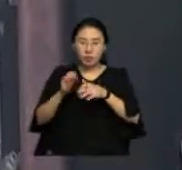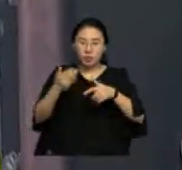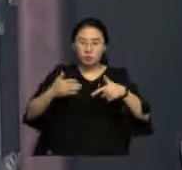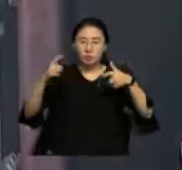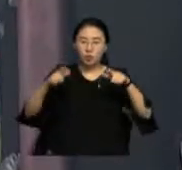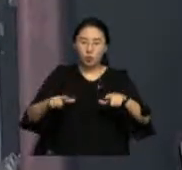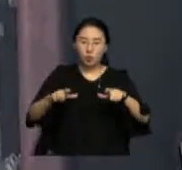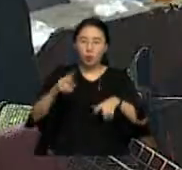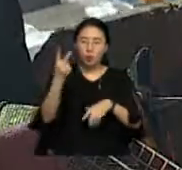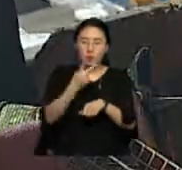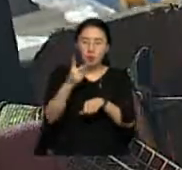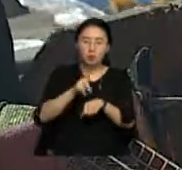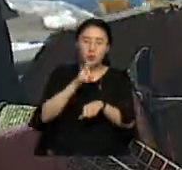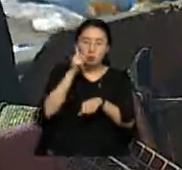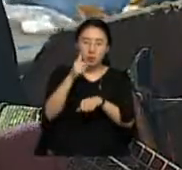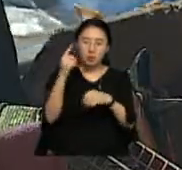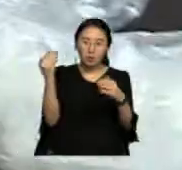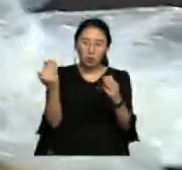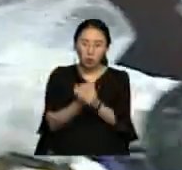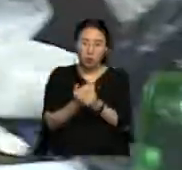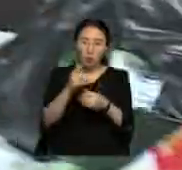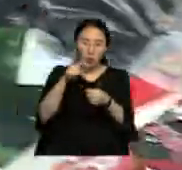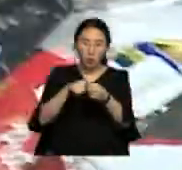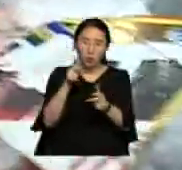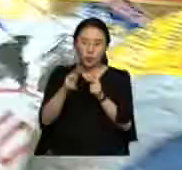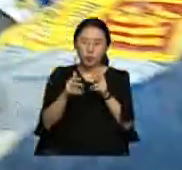오는 2021년 이전 완료를 목표로